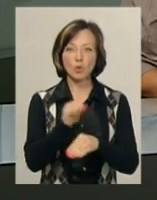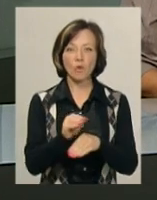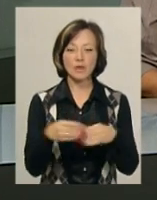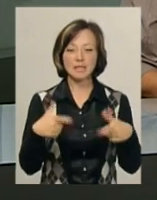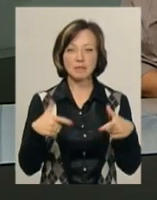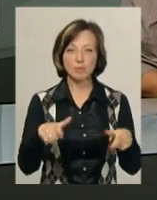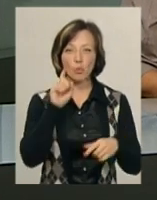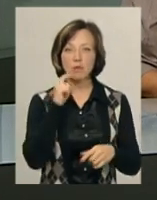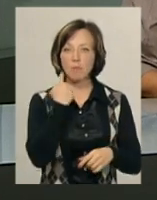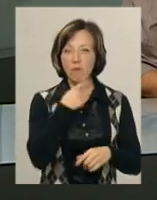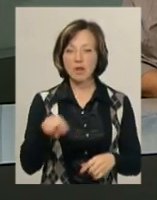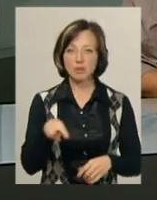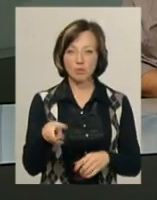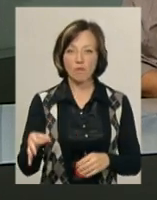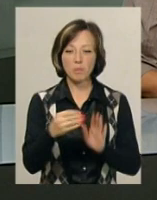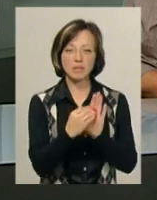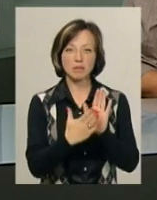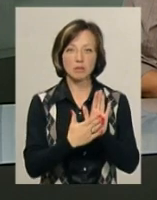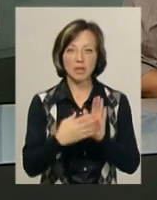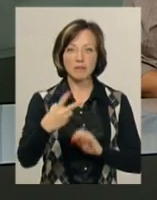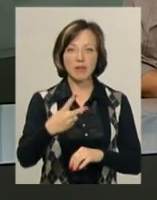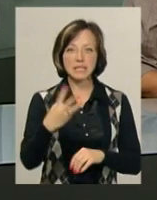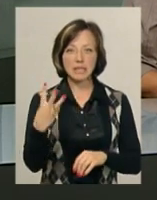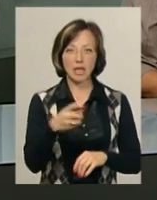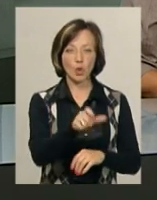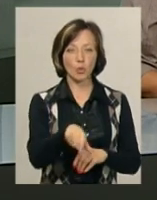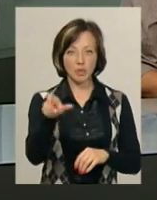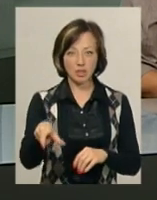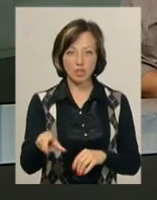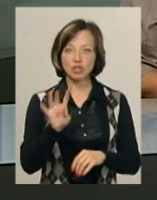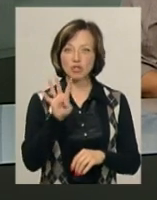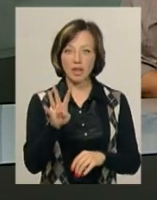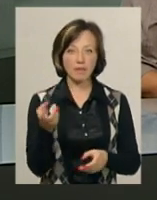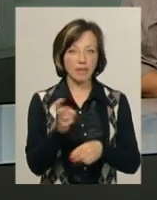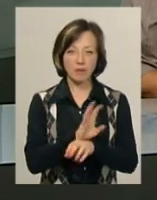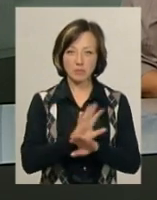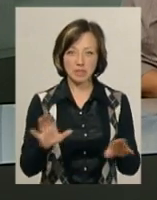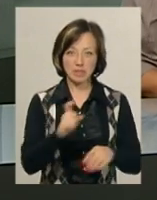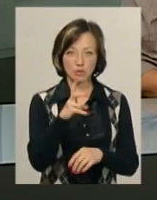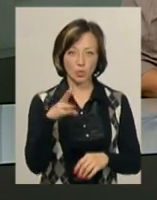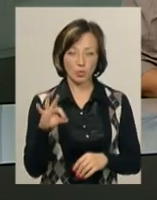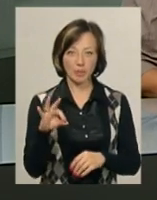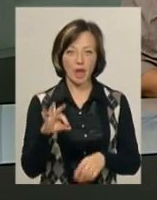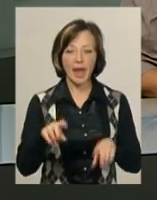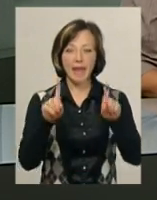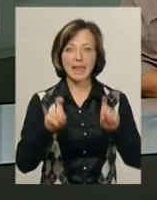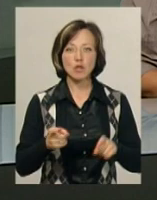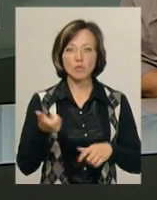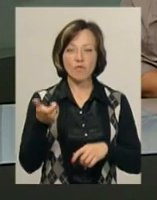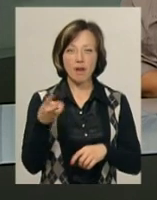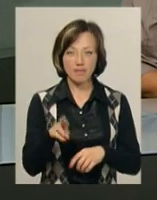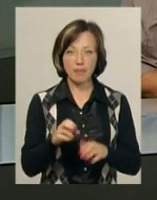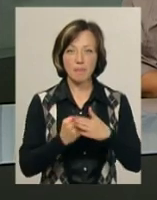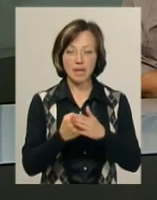з української мови та літератури в області зареєструвалися 23 людини. 4 не з'явилися на ЗНО. Тестування відбулося на